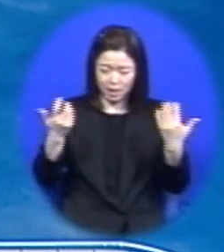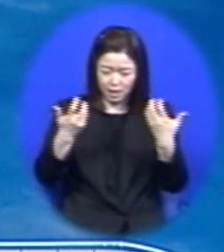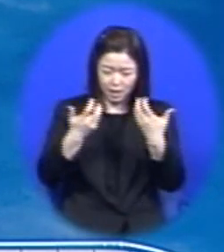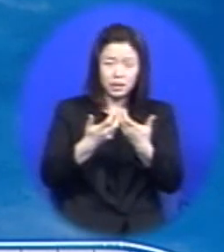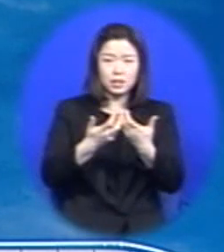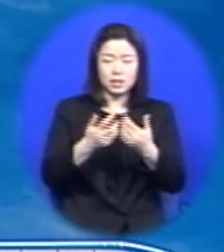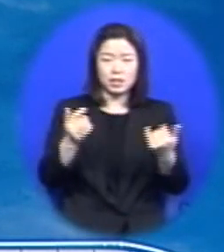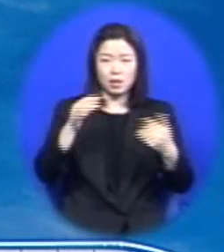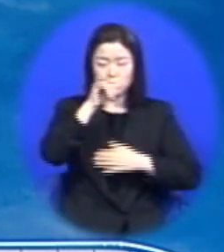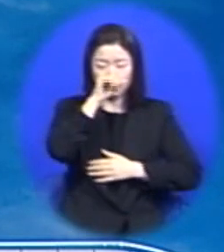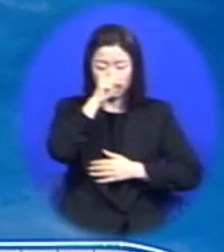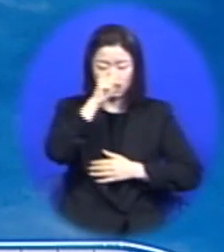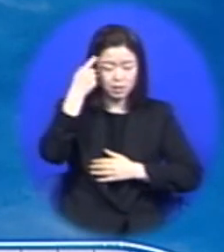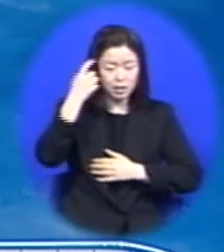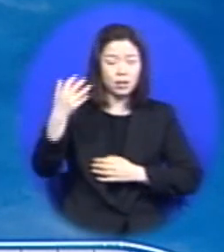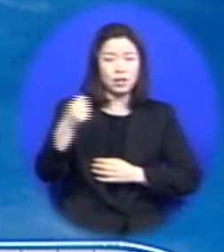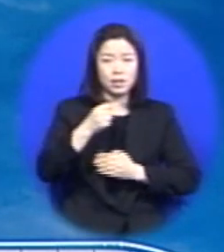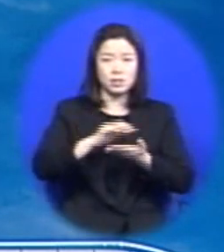생각을 했어요.